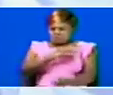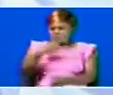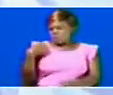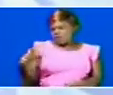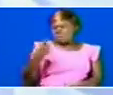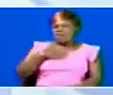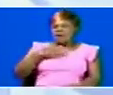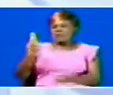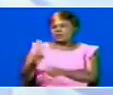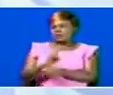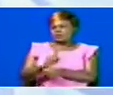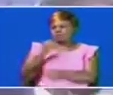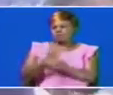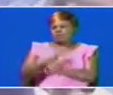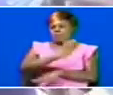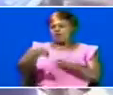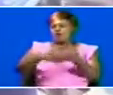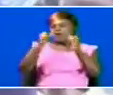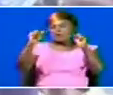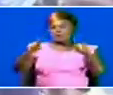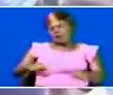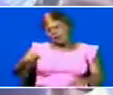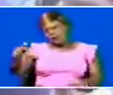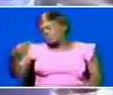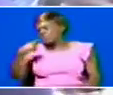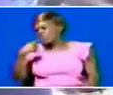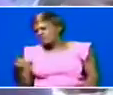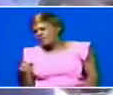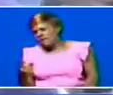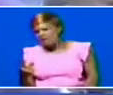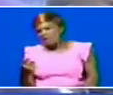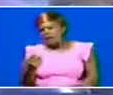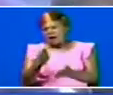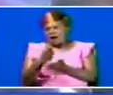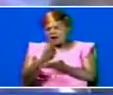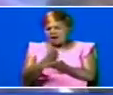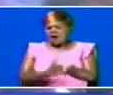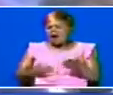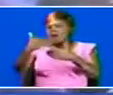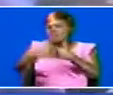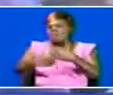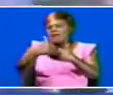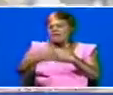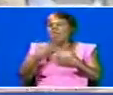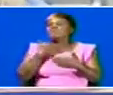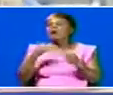na tutafanya kazi sote. So hiyo ngine na kusema hii ngine ndizo mkate ambaye ni Safarican